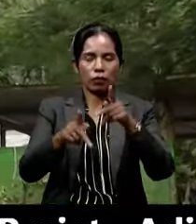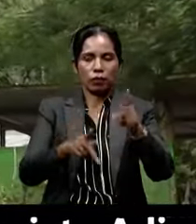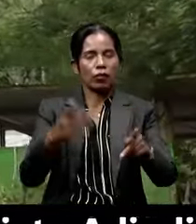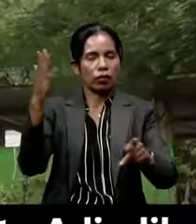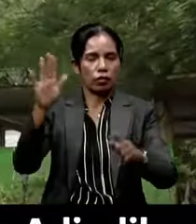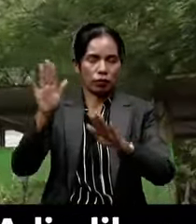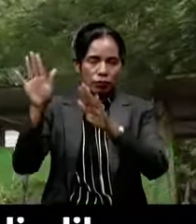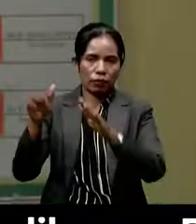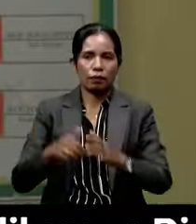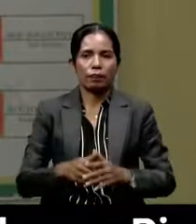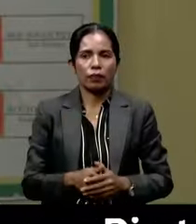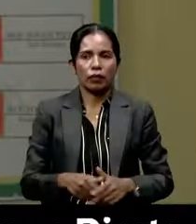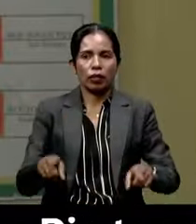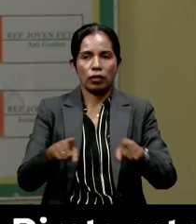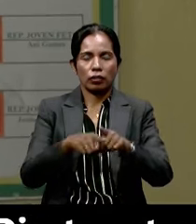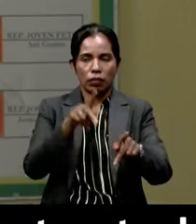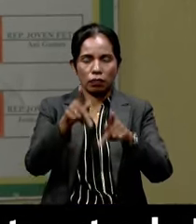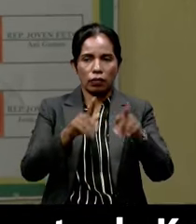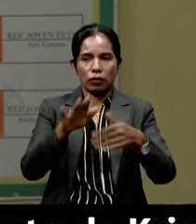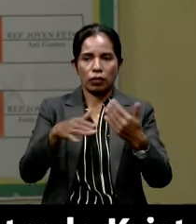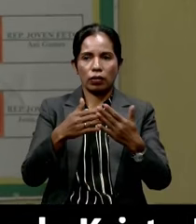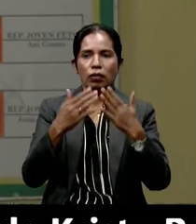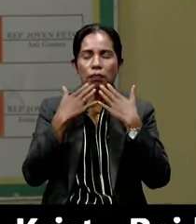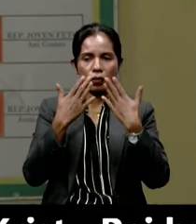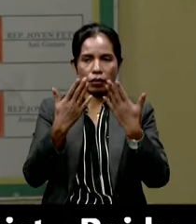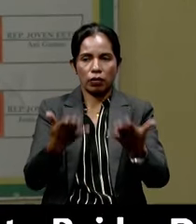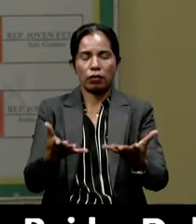rural. Lora autoridade Pau Toma Atauro agradece ba